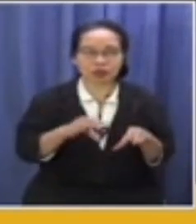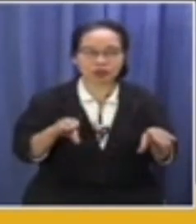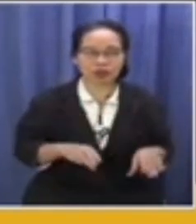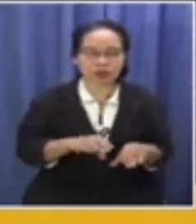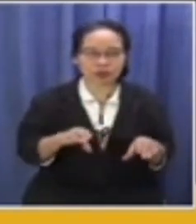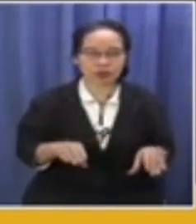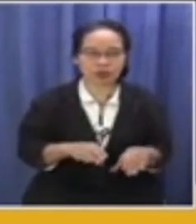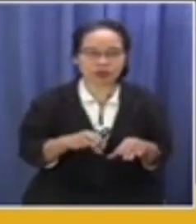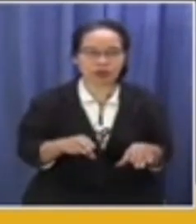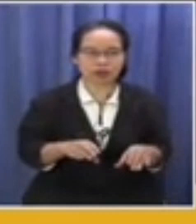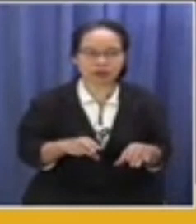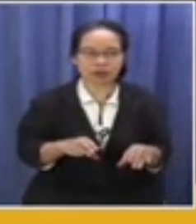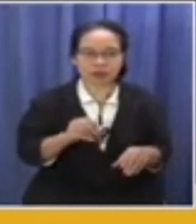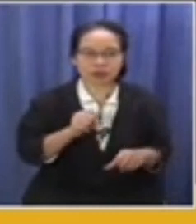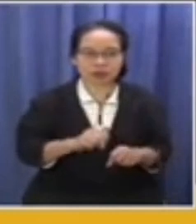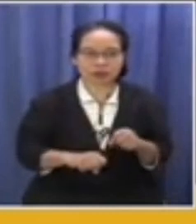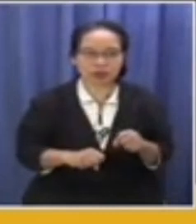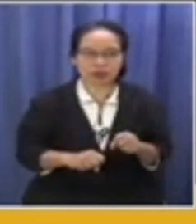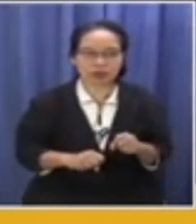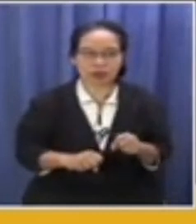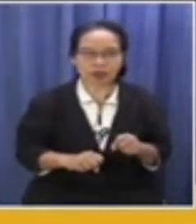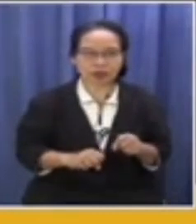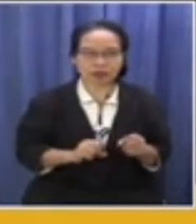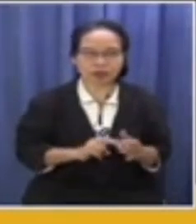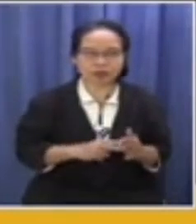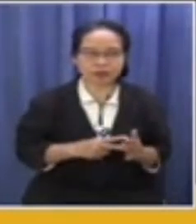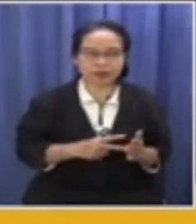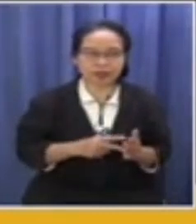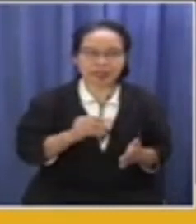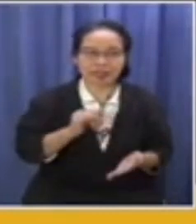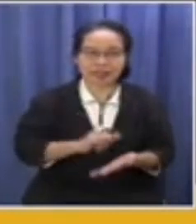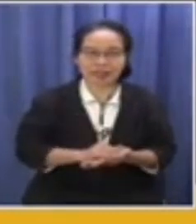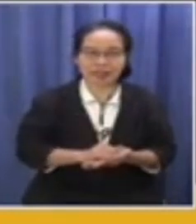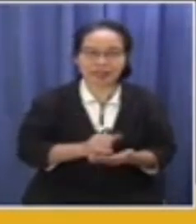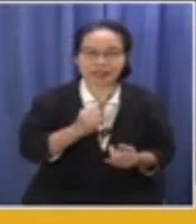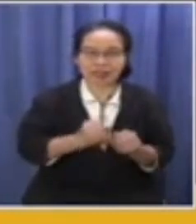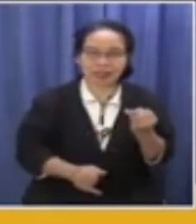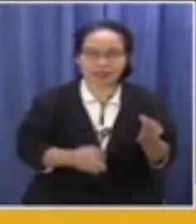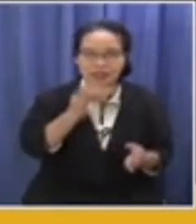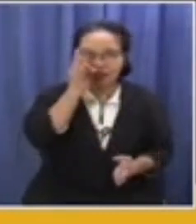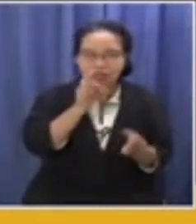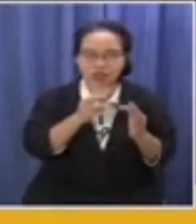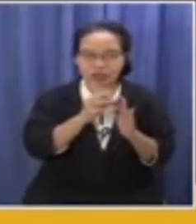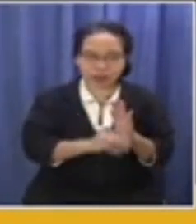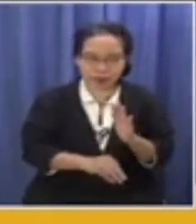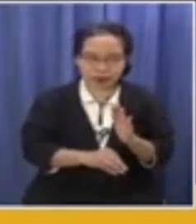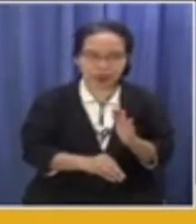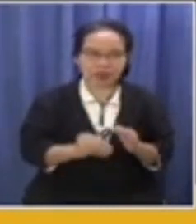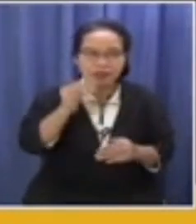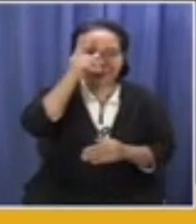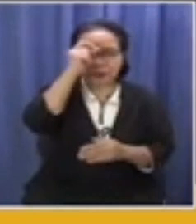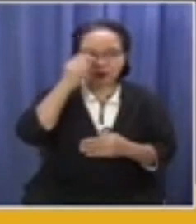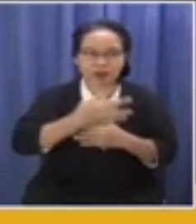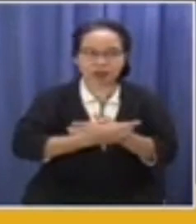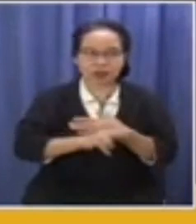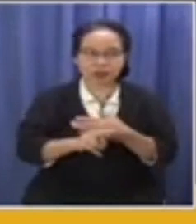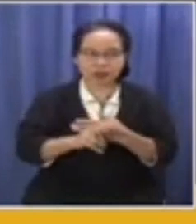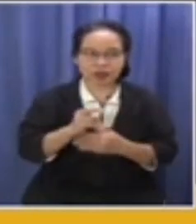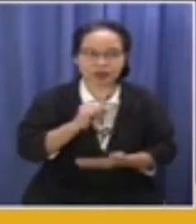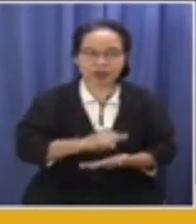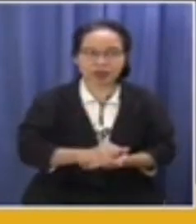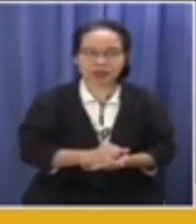mga gawa so ang lalabas po Ian po ang last judgment Kasi pagkatapos